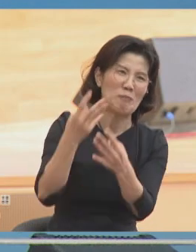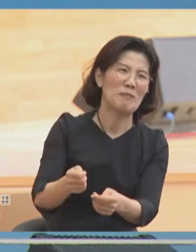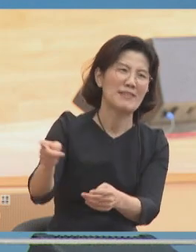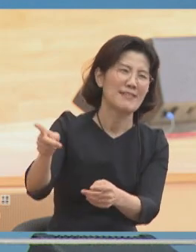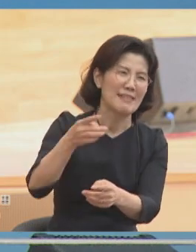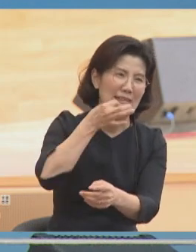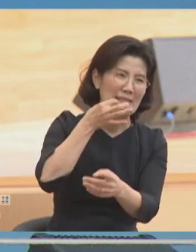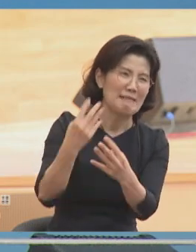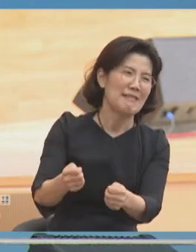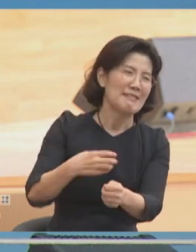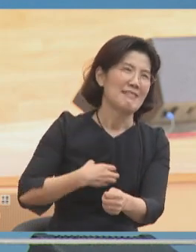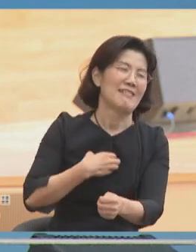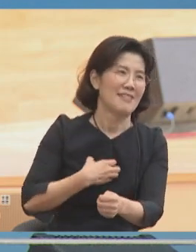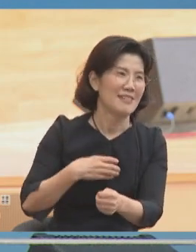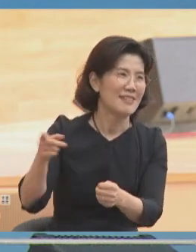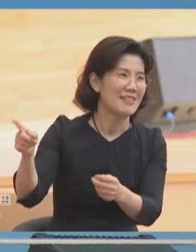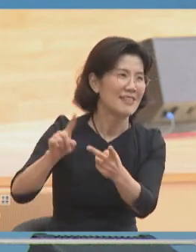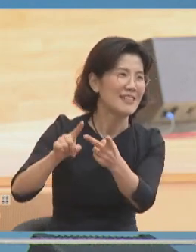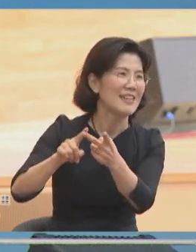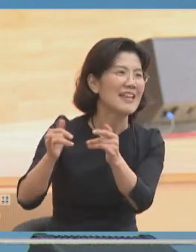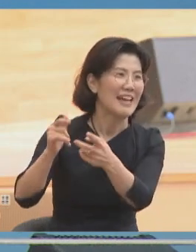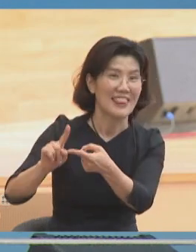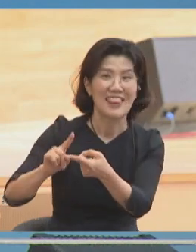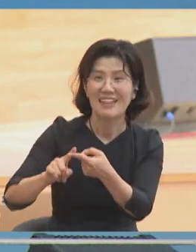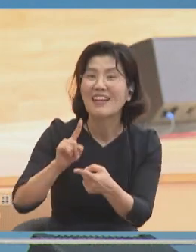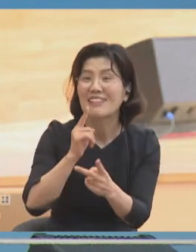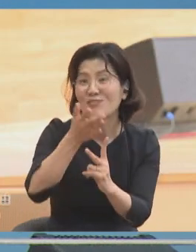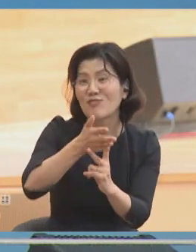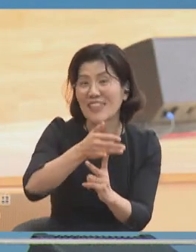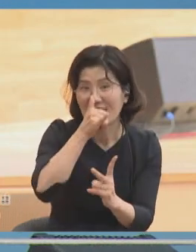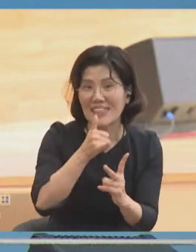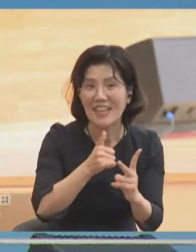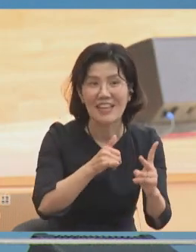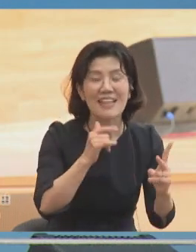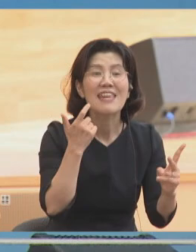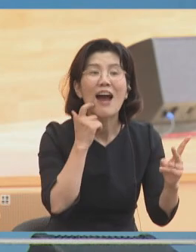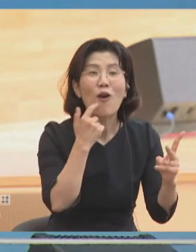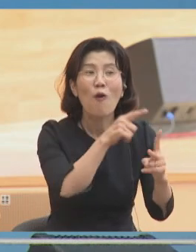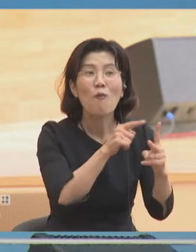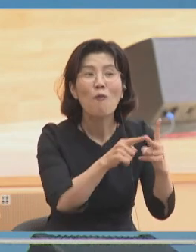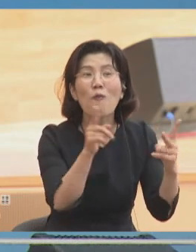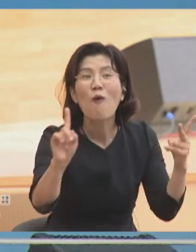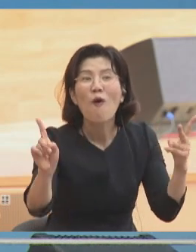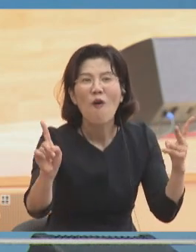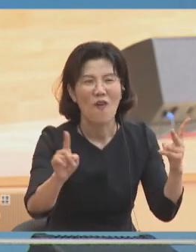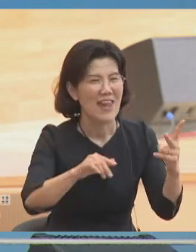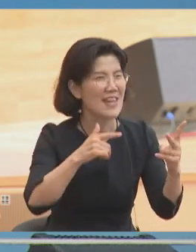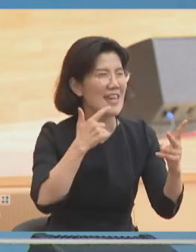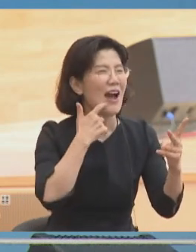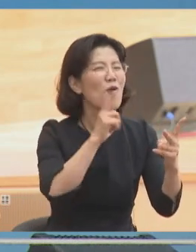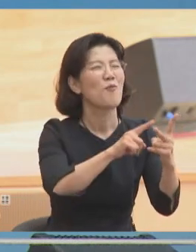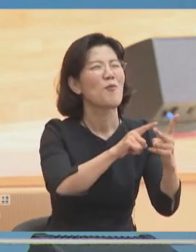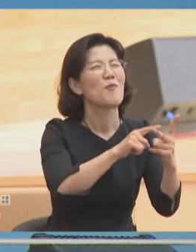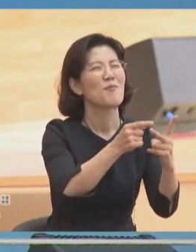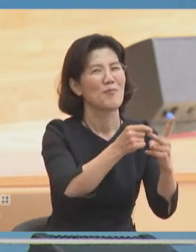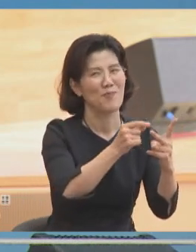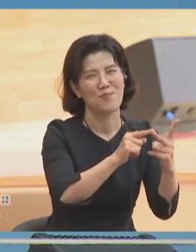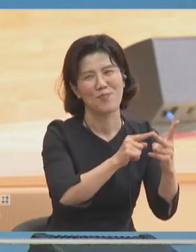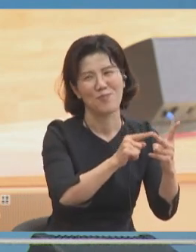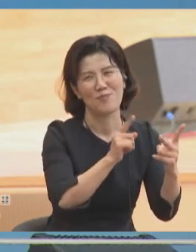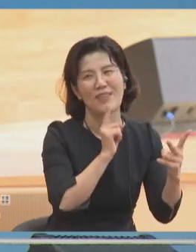저런 속물이 없다 여러분 야곱은이 전자와 후자 중에 바로 누구일까요 후자입니다이 야곱의 이런